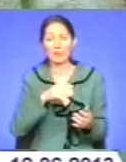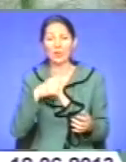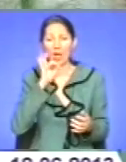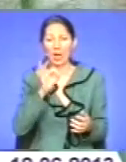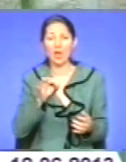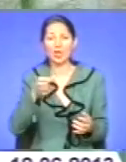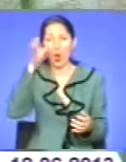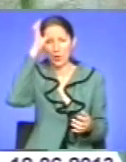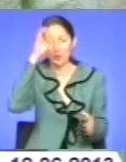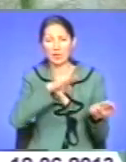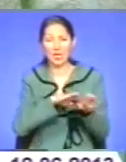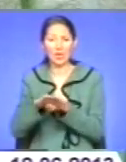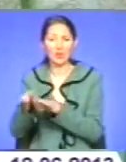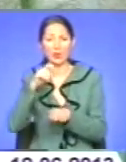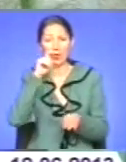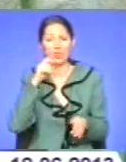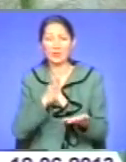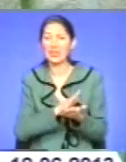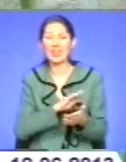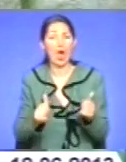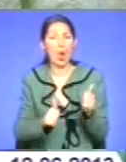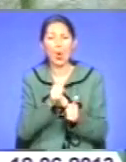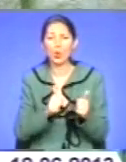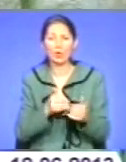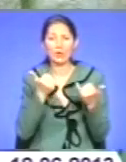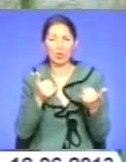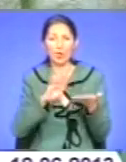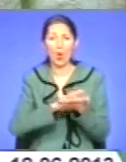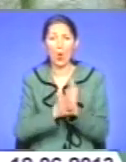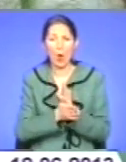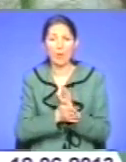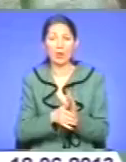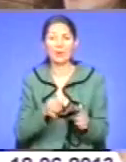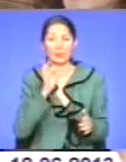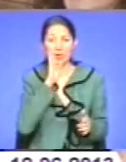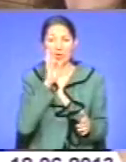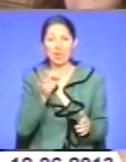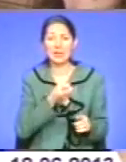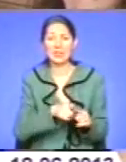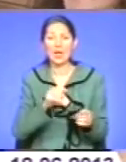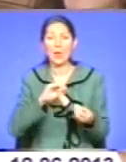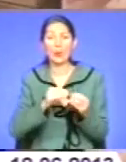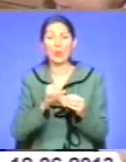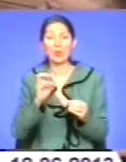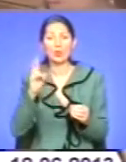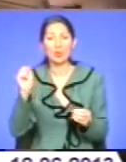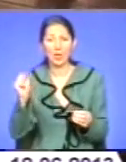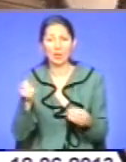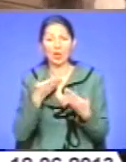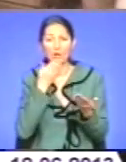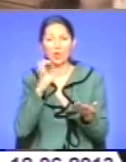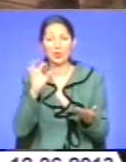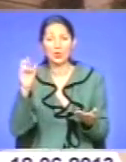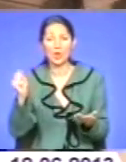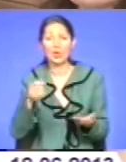управлінців є неконкурентним в сучасних умовах. Пані Тетяна наголошує, що це ще й проблема соціальна, бо під час соціологічних опитувань